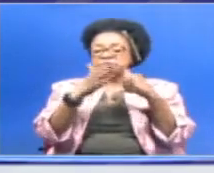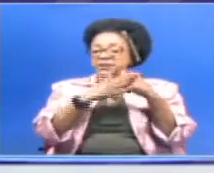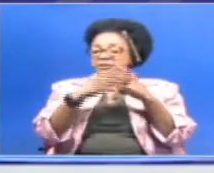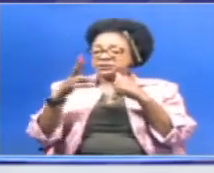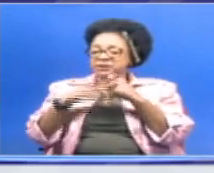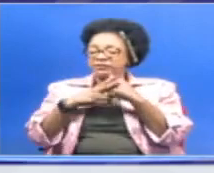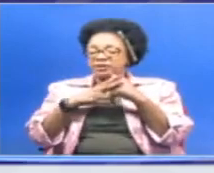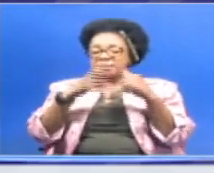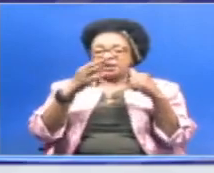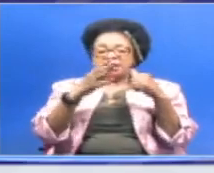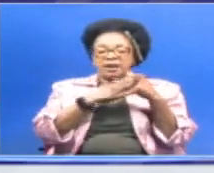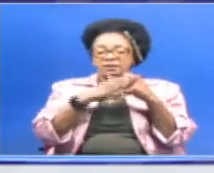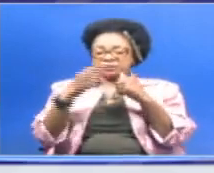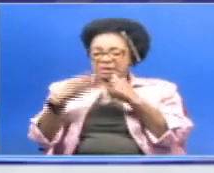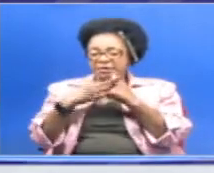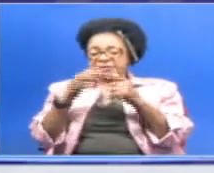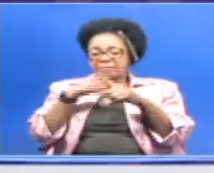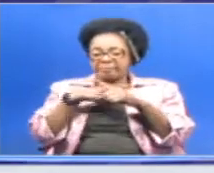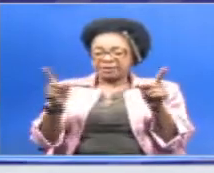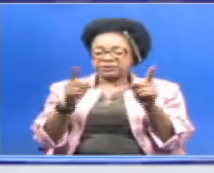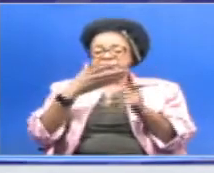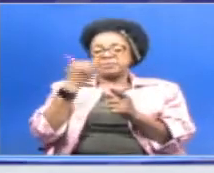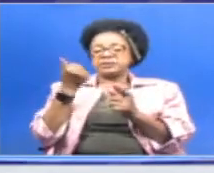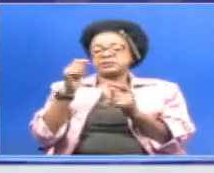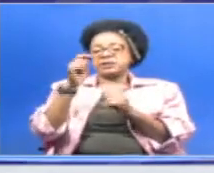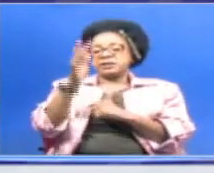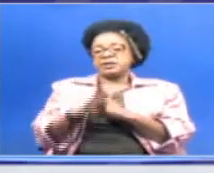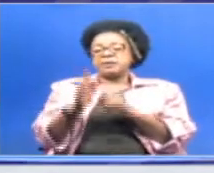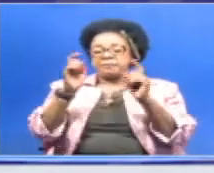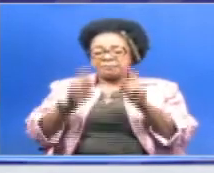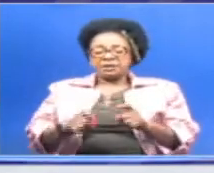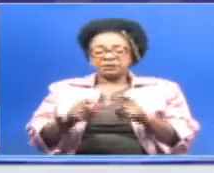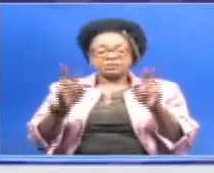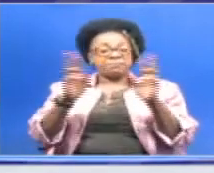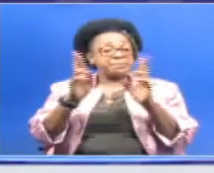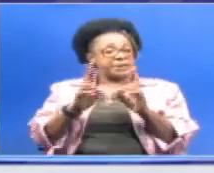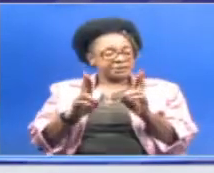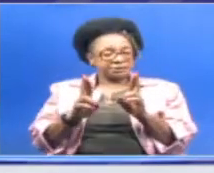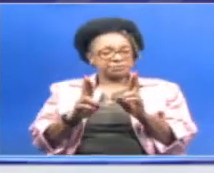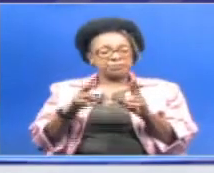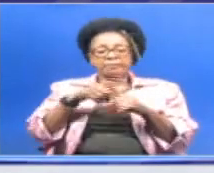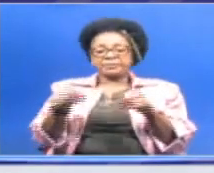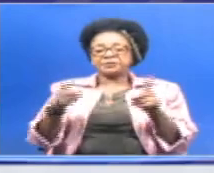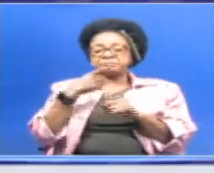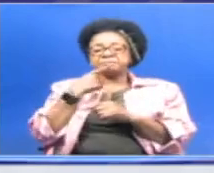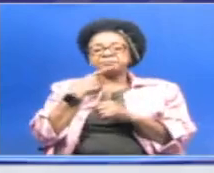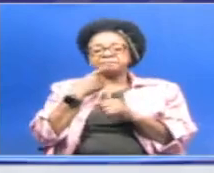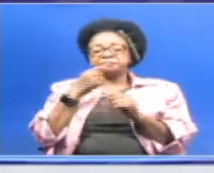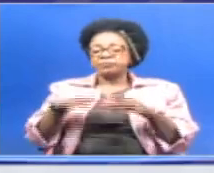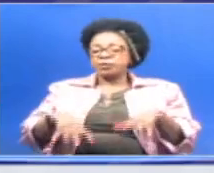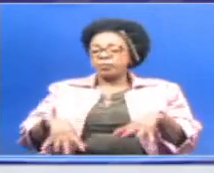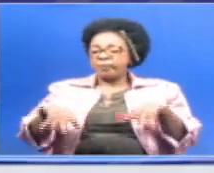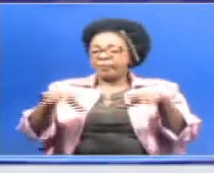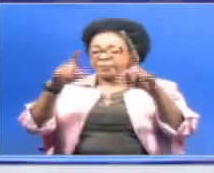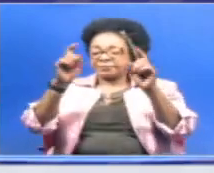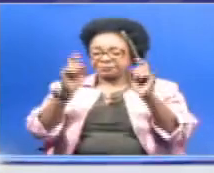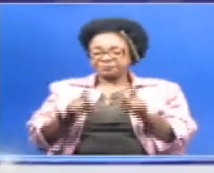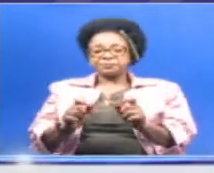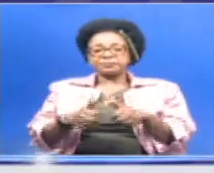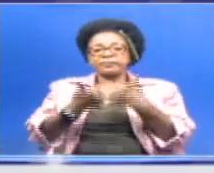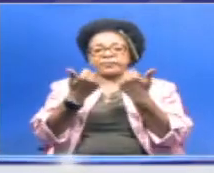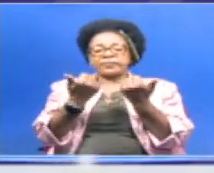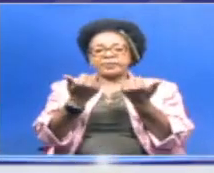1997-98, ni bora wa Kenya kujitayarisha vilivyo. Idara ya utabiri wa hali ya hewa inasema mafuriko yanatarajiwa nyanda za chini na mijini,